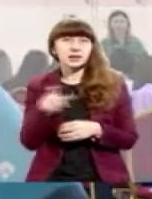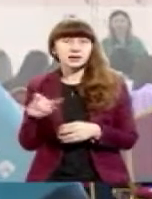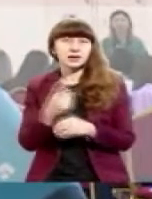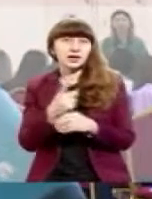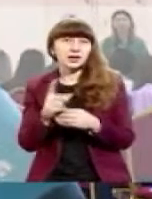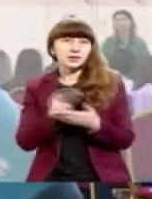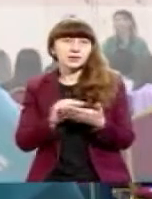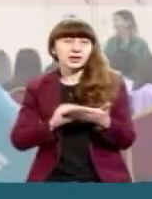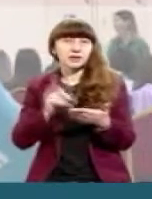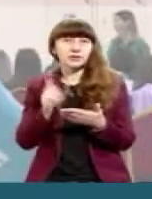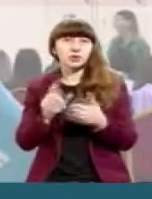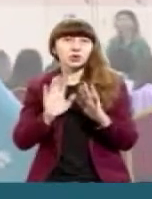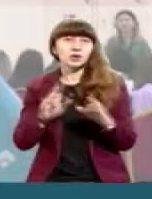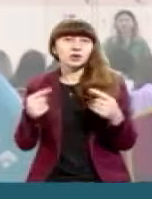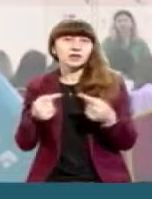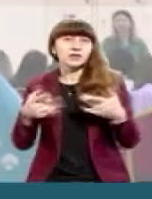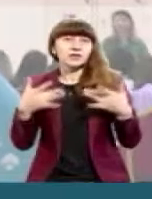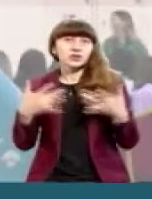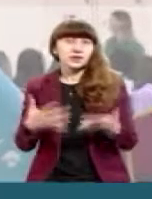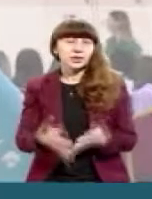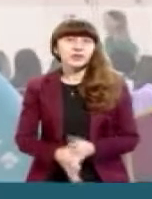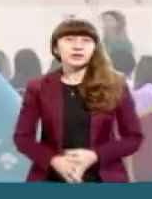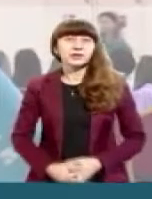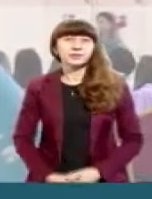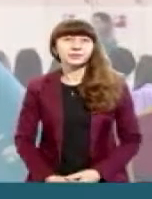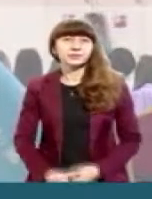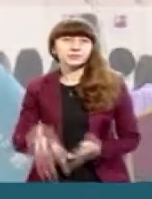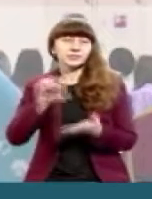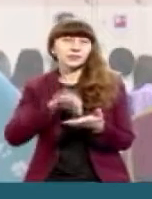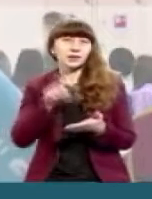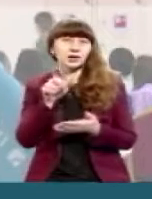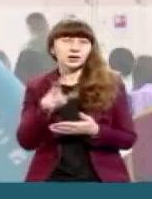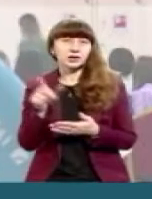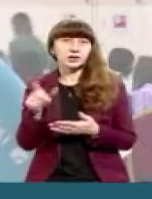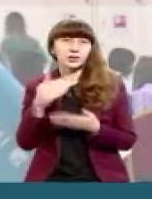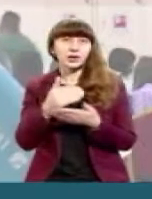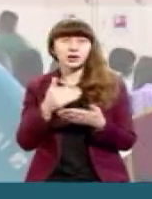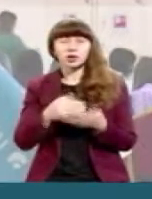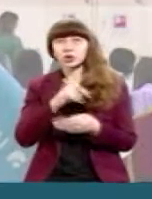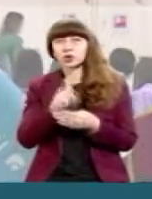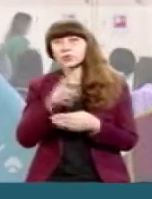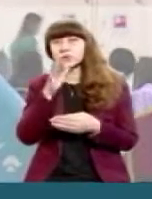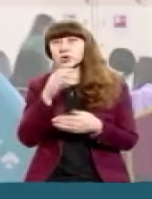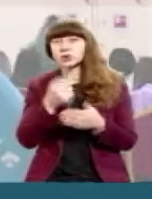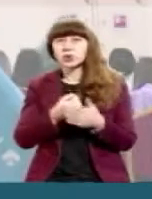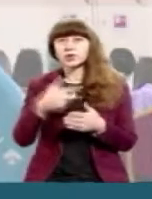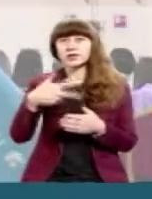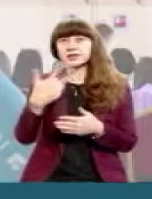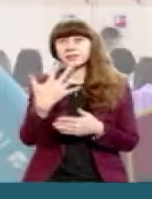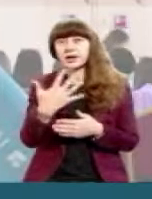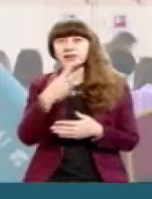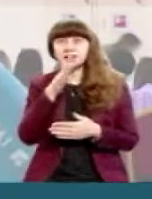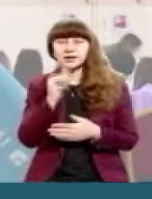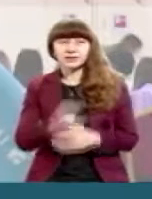өңірлік бағдарламаға қатысушы 35 жасқа дейінгі жасты қамтуы керек. Мемлекеттік бағдарламалардың басым көпшілігі жас мамандарды